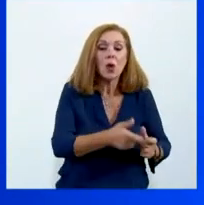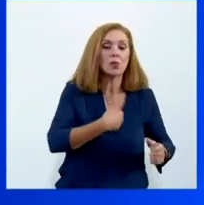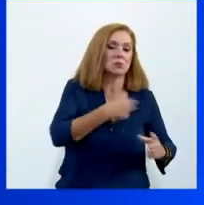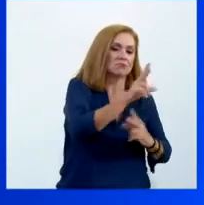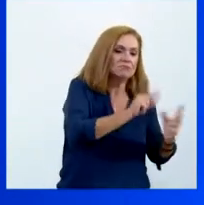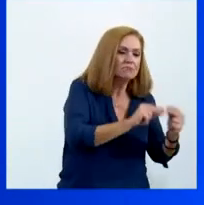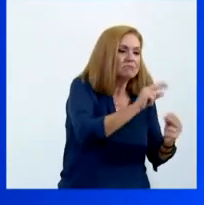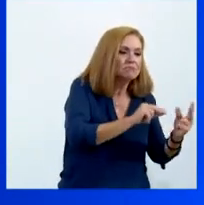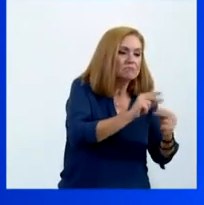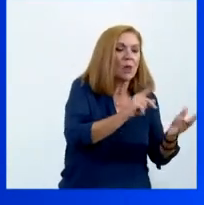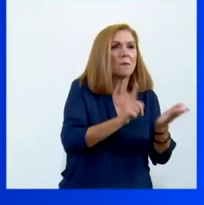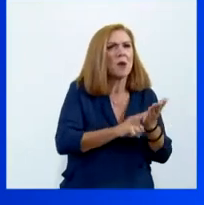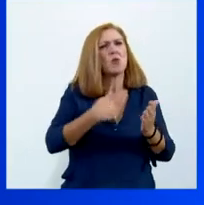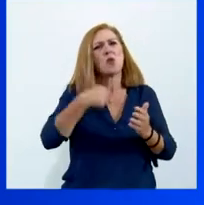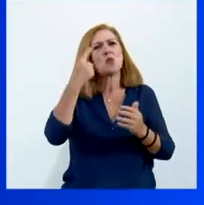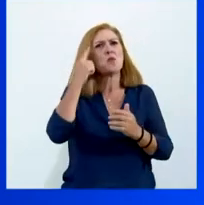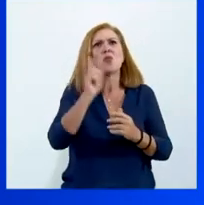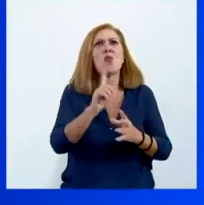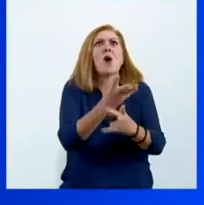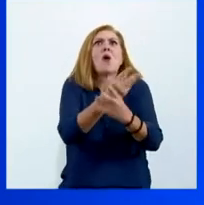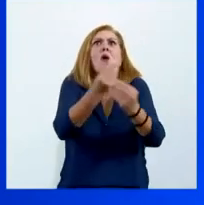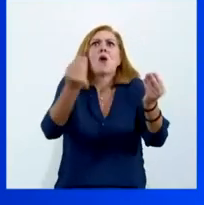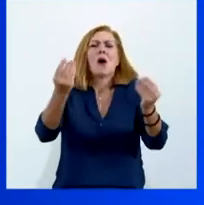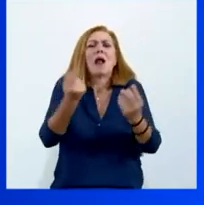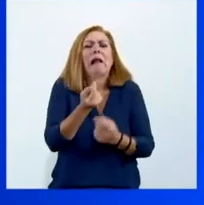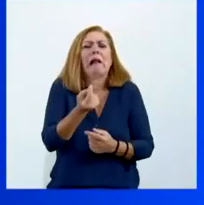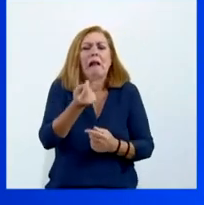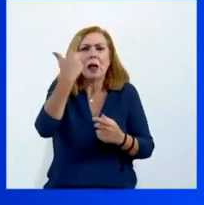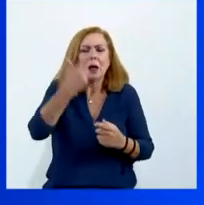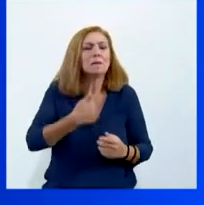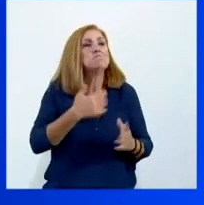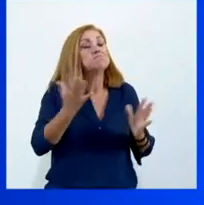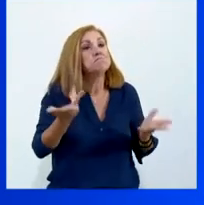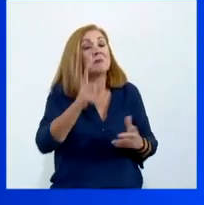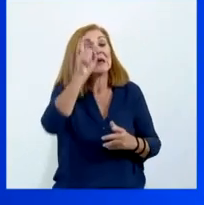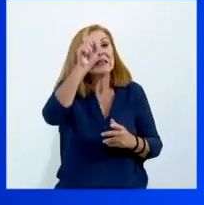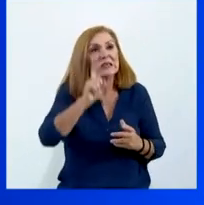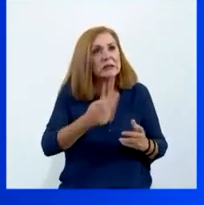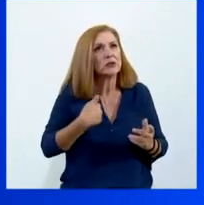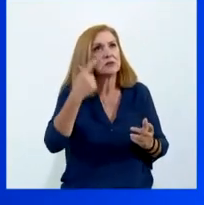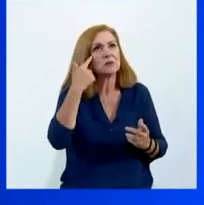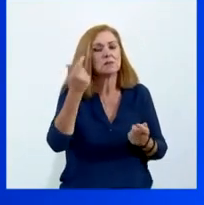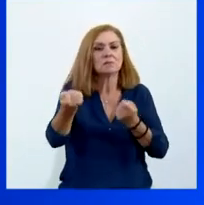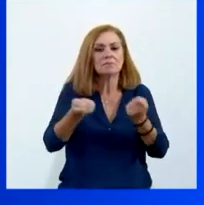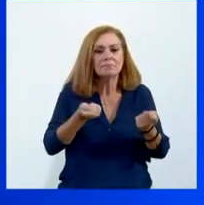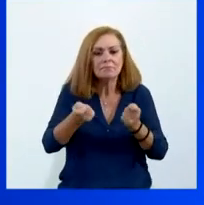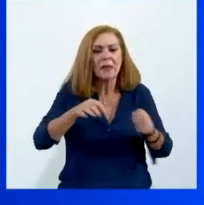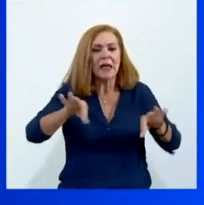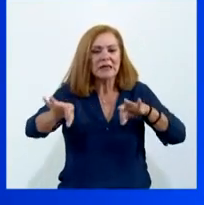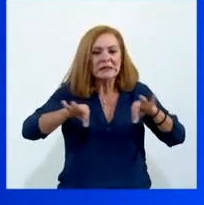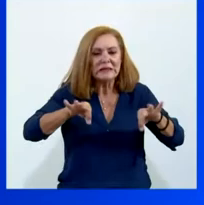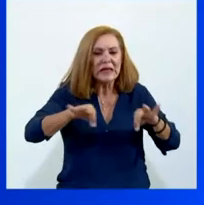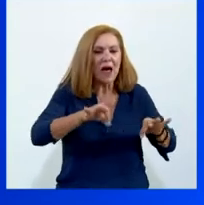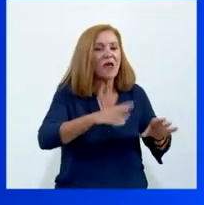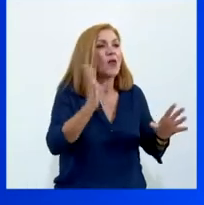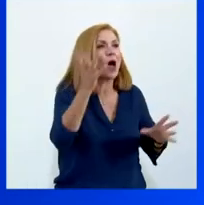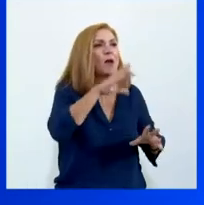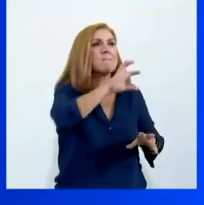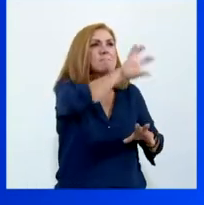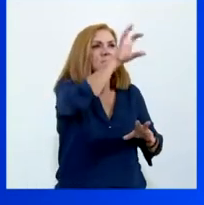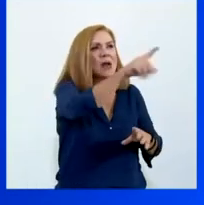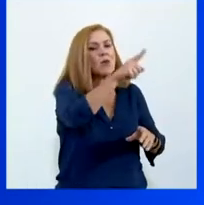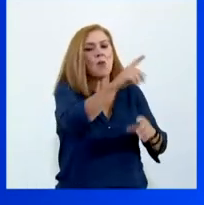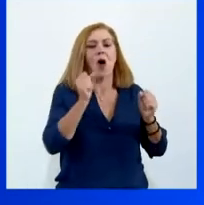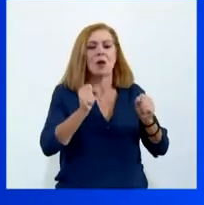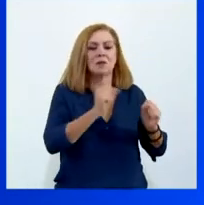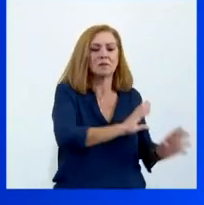είναι μεγάλος. Κατά το πόσο θα πρέπει πια να πάμε σε μια οργανωμένη μετεγκατάσταση σε περιοχές οι οποίες είναι πιο ασφαλείς για αυτούς, αλλά δεν